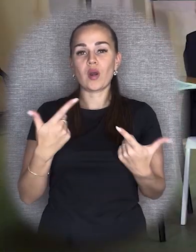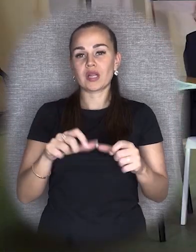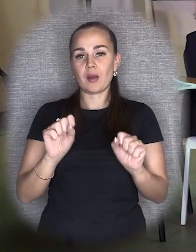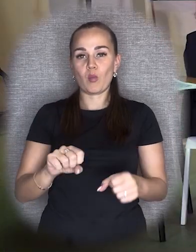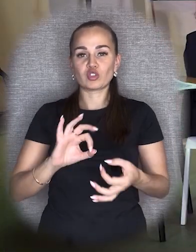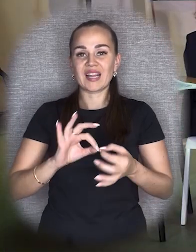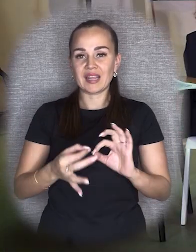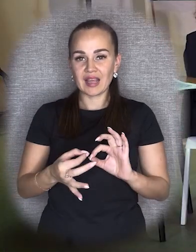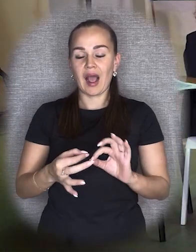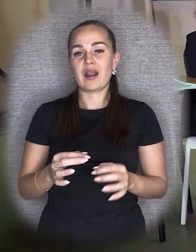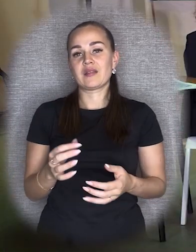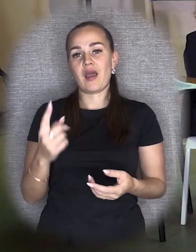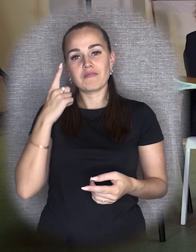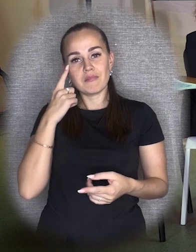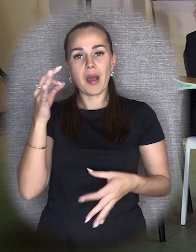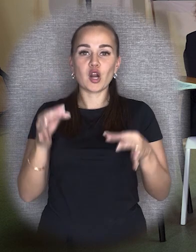более детально